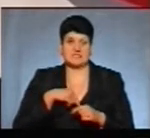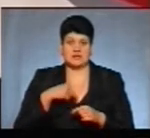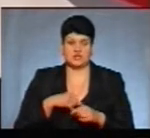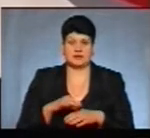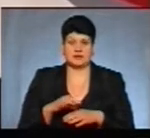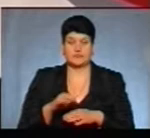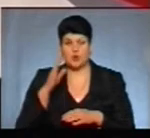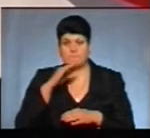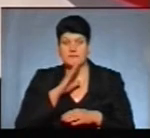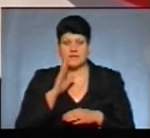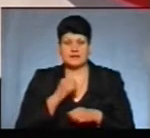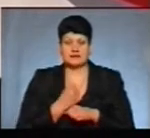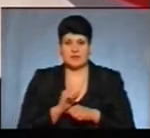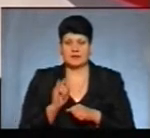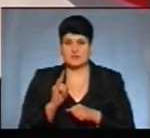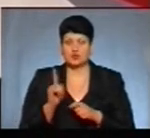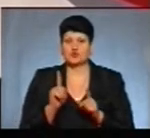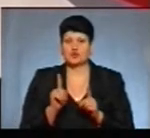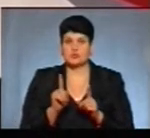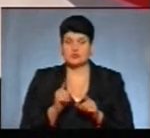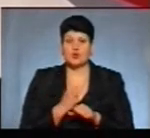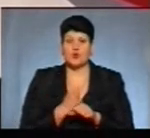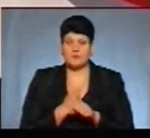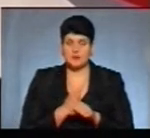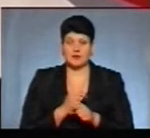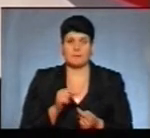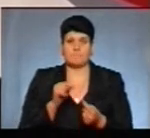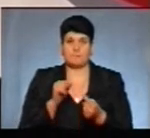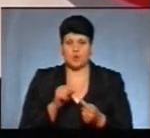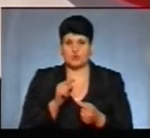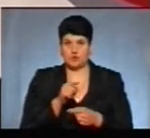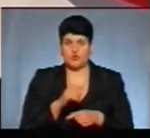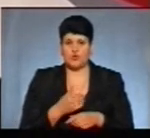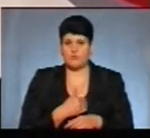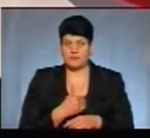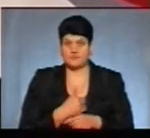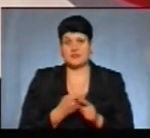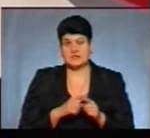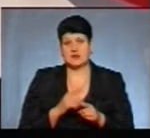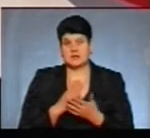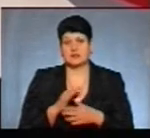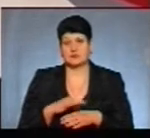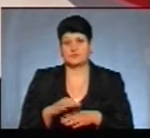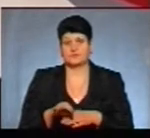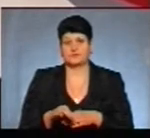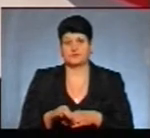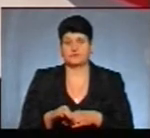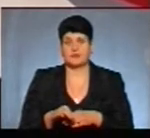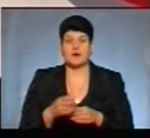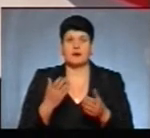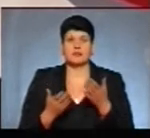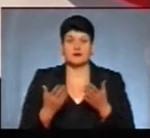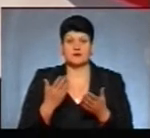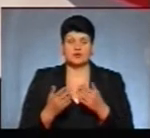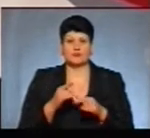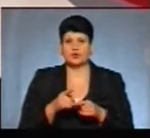батьки заставляють дитину щось робити всупереч його волі, чи є це насильство? Напевно, що так. Але якщо воно